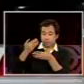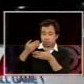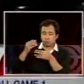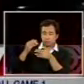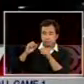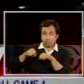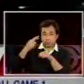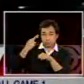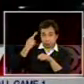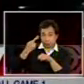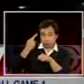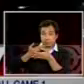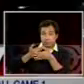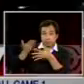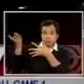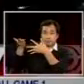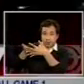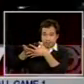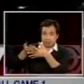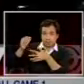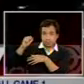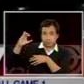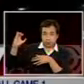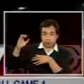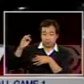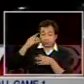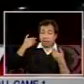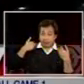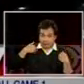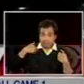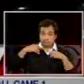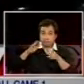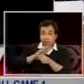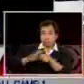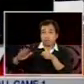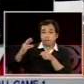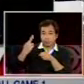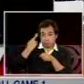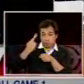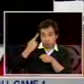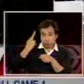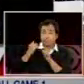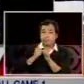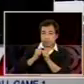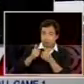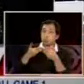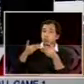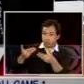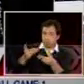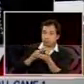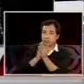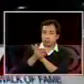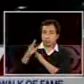nito dahil once may probable cause na, tuloy na. Opo. Opo. Madam